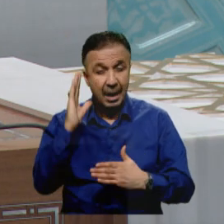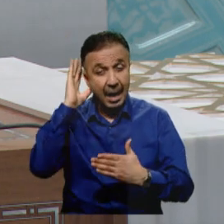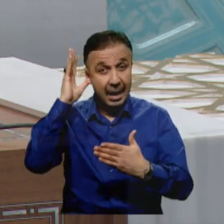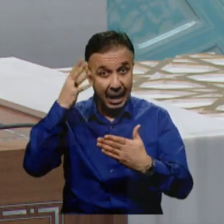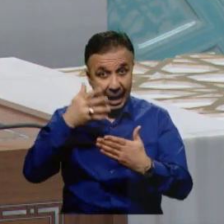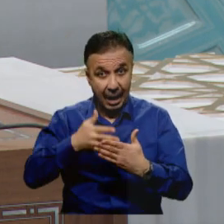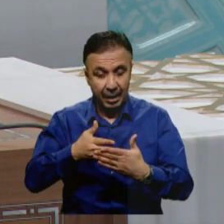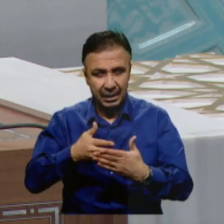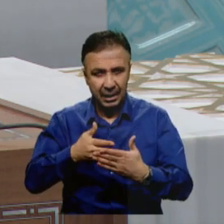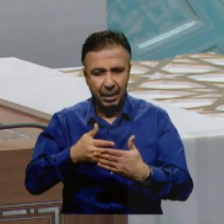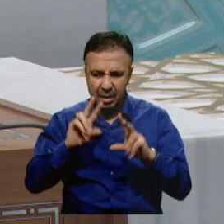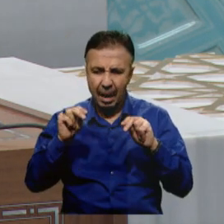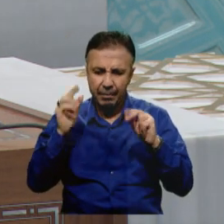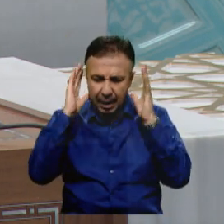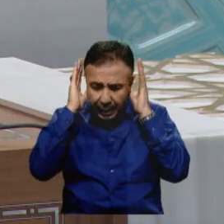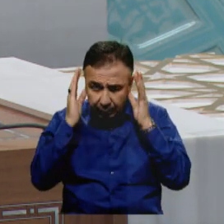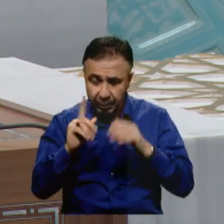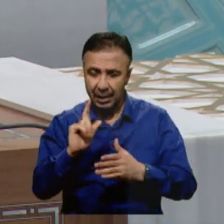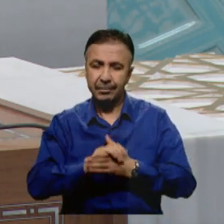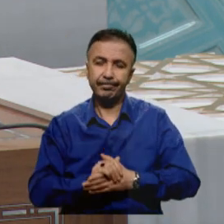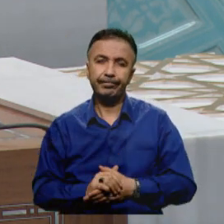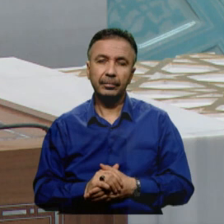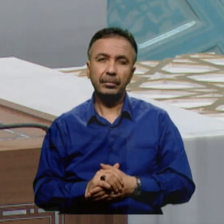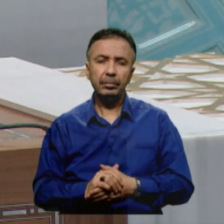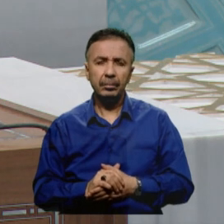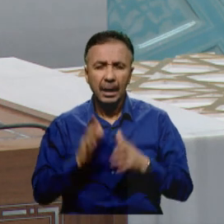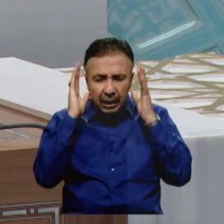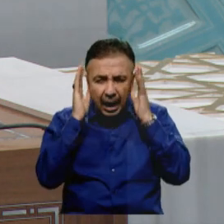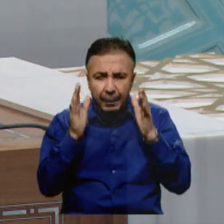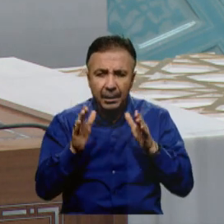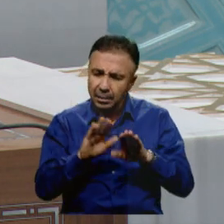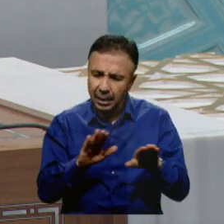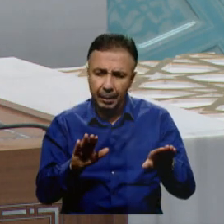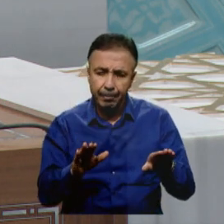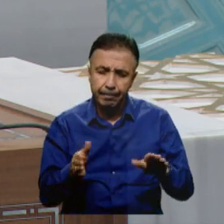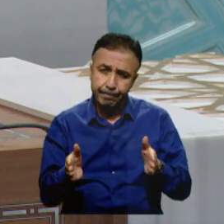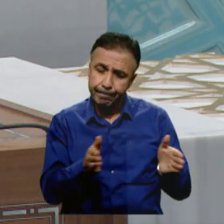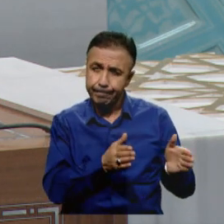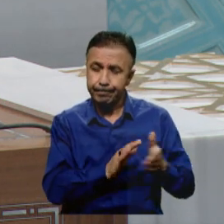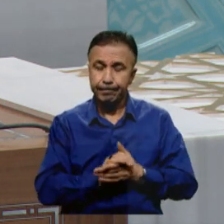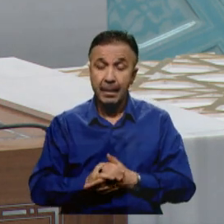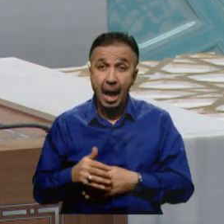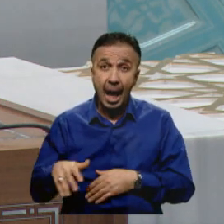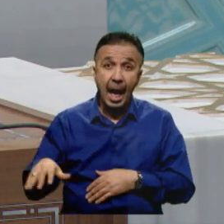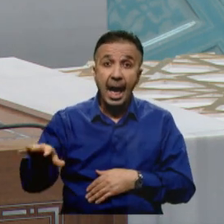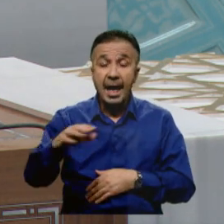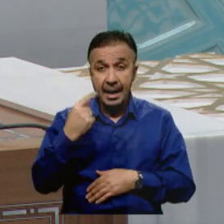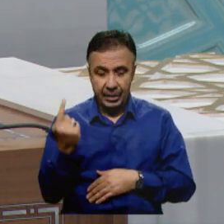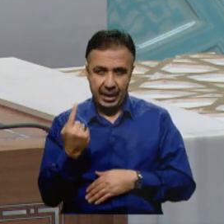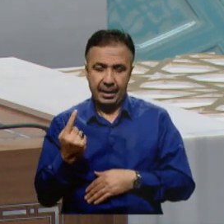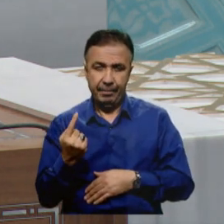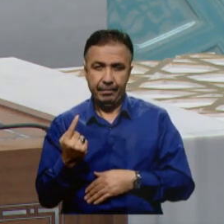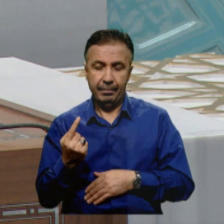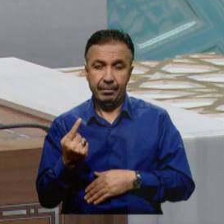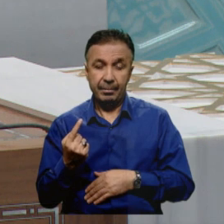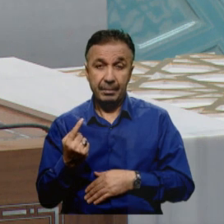eda etmemiz lazım. Peki namaz kıldık, namazı tamam. Diğer alanlarda kardeşlerim, her alanda diğer ibadetleri